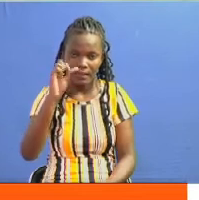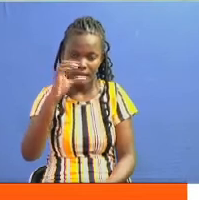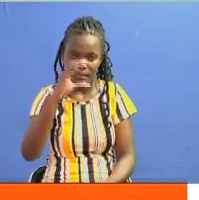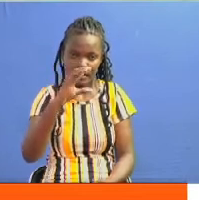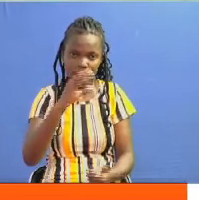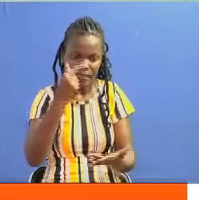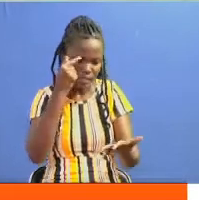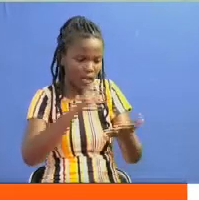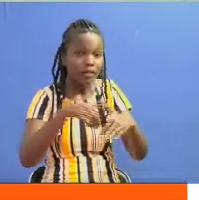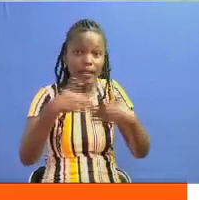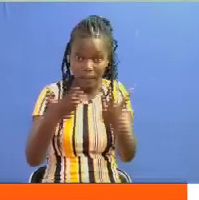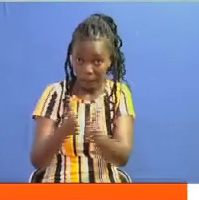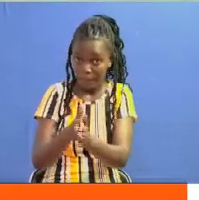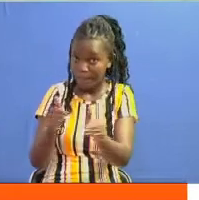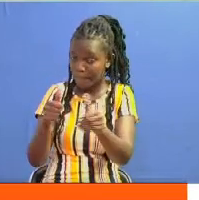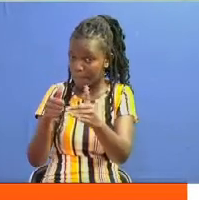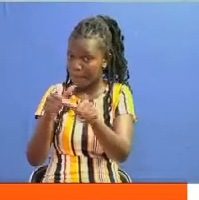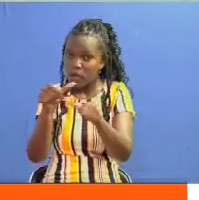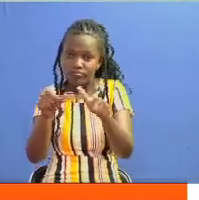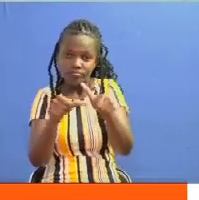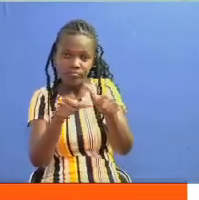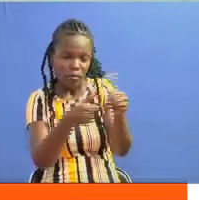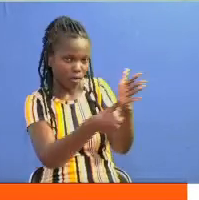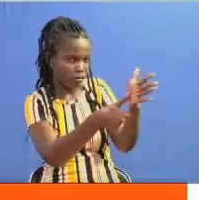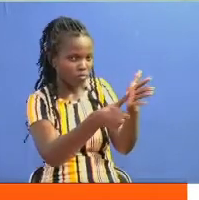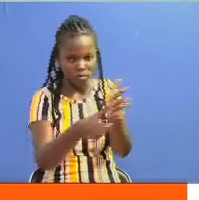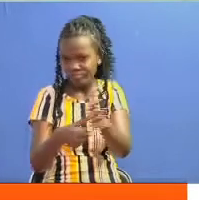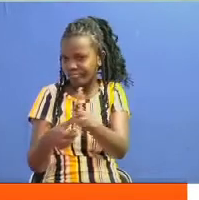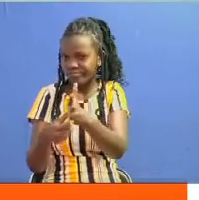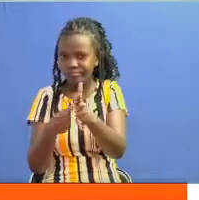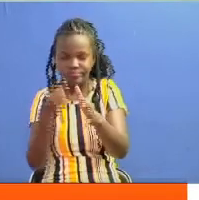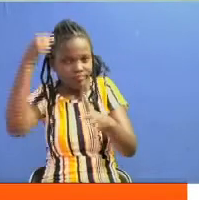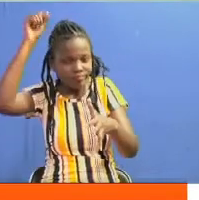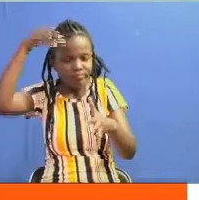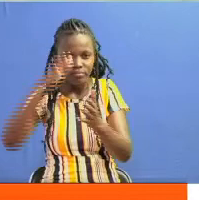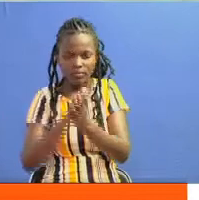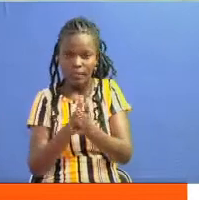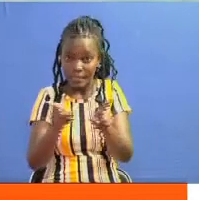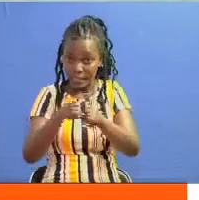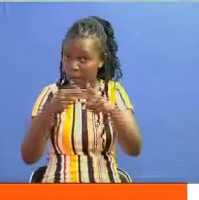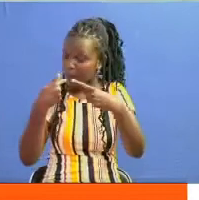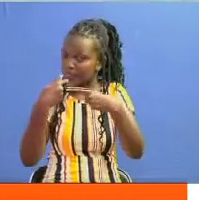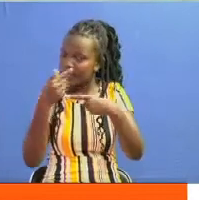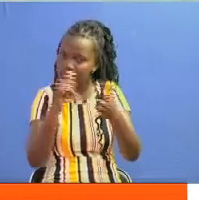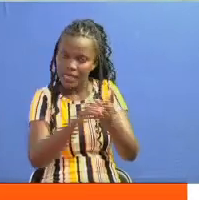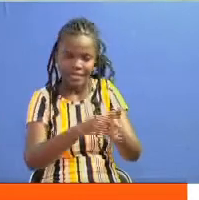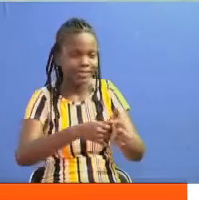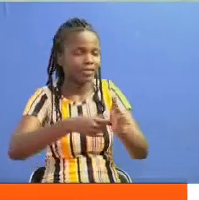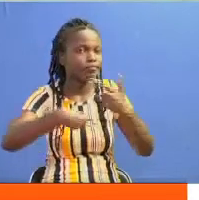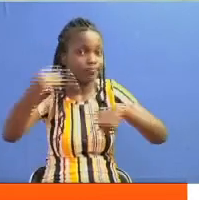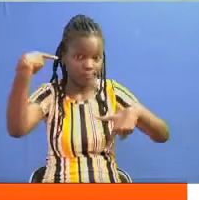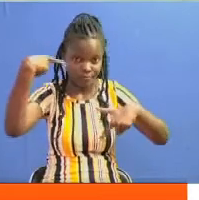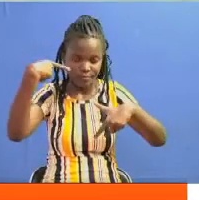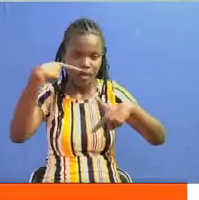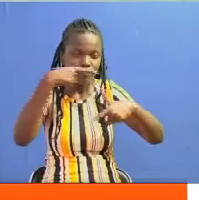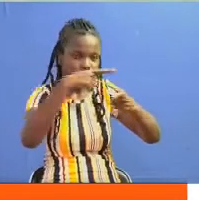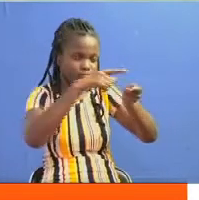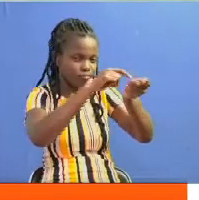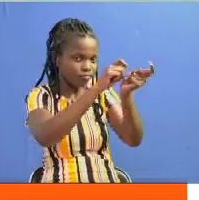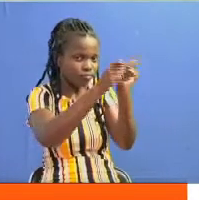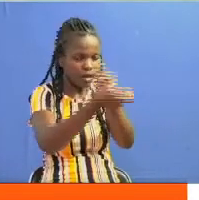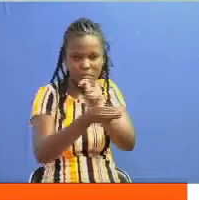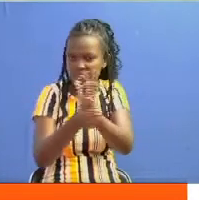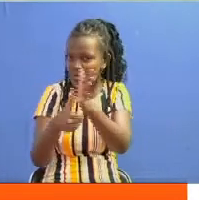Kuhusu mushkil wa umeme ambao umeshuhudiwa tangu jana jioni, Kenya Power hata hivi imesema kuwa imefaulu kurekebisha matatizo